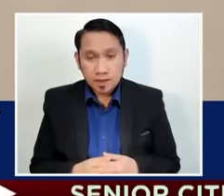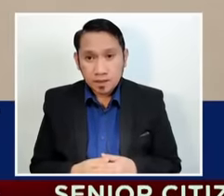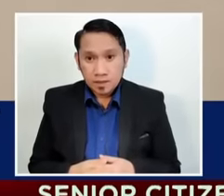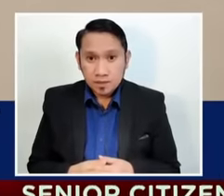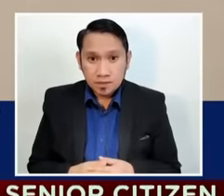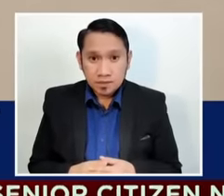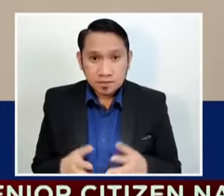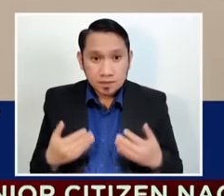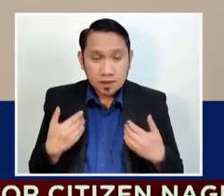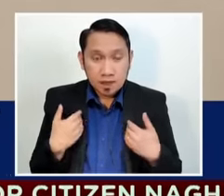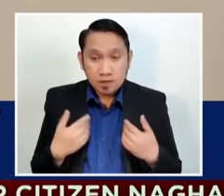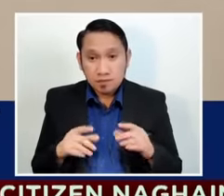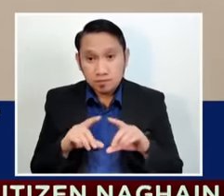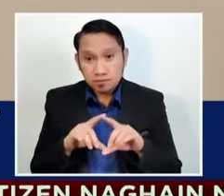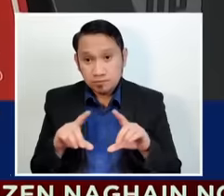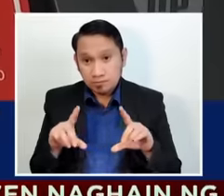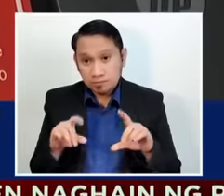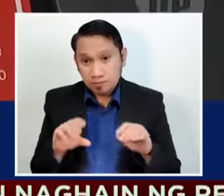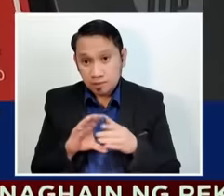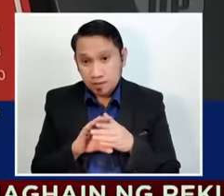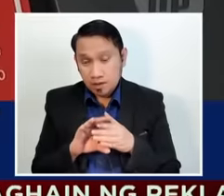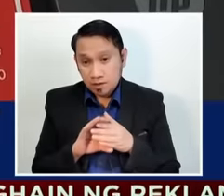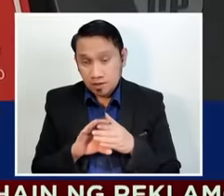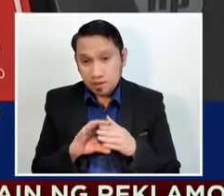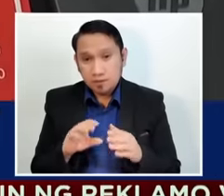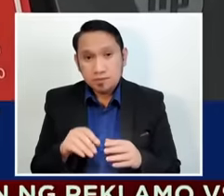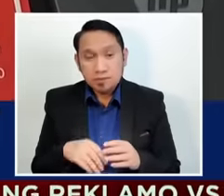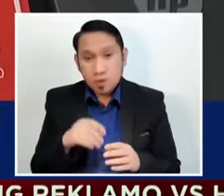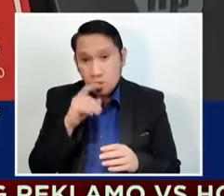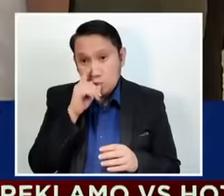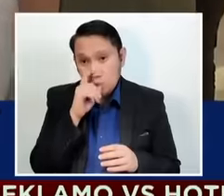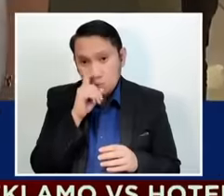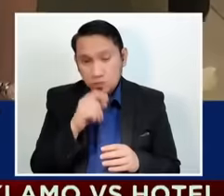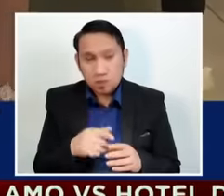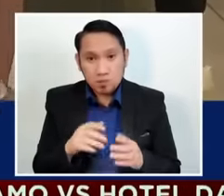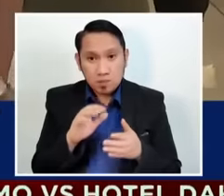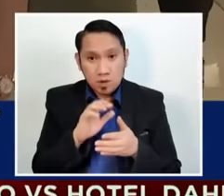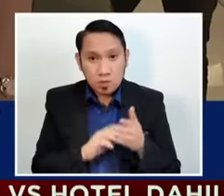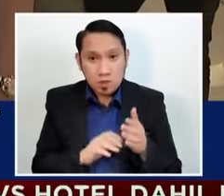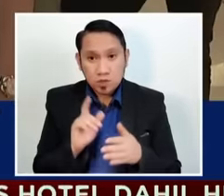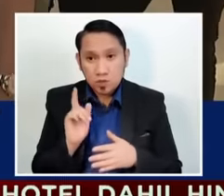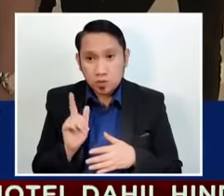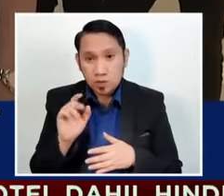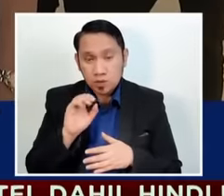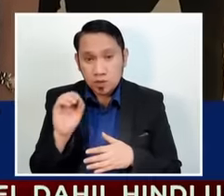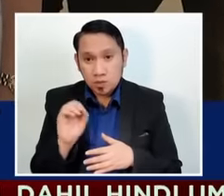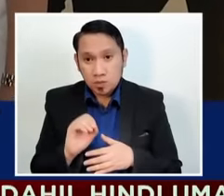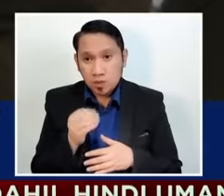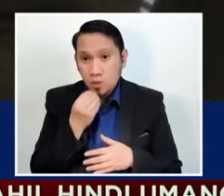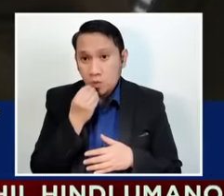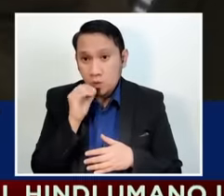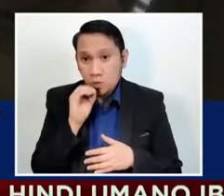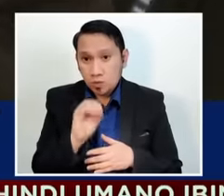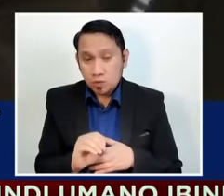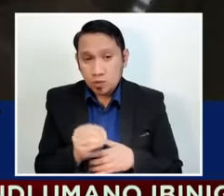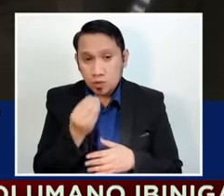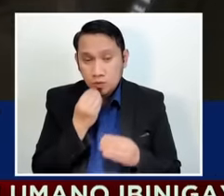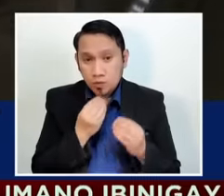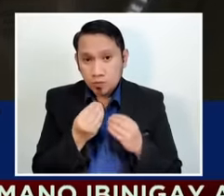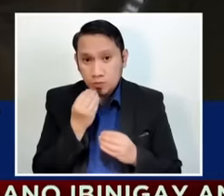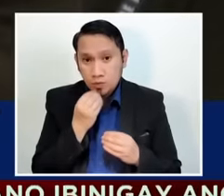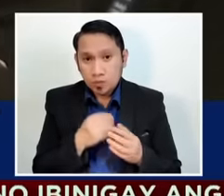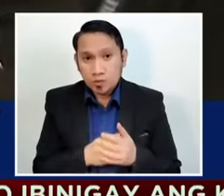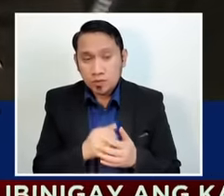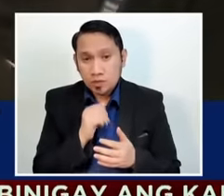Bitbit ang mga senior citizen cards na mga kasama, bawas agad ang 20% sa in-order na pagkain ni Nagani. Hindi na hinanap